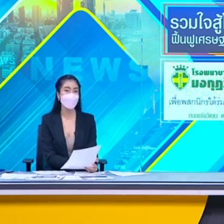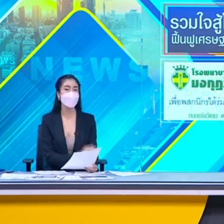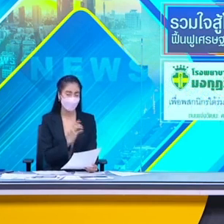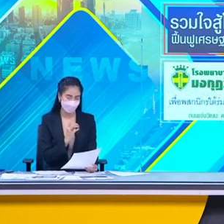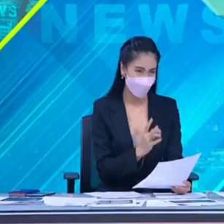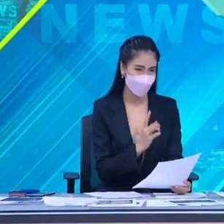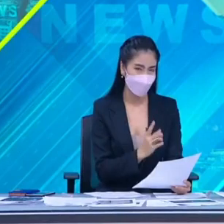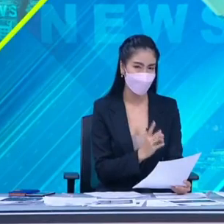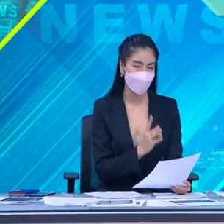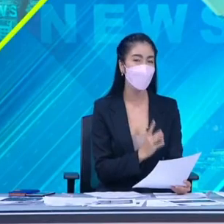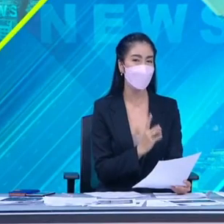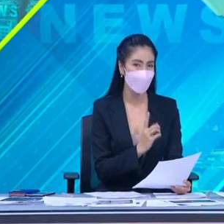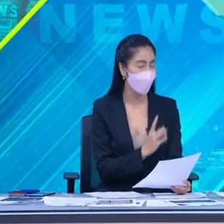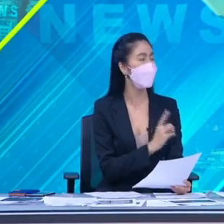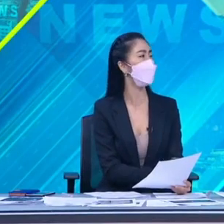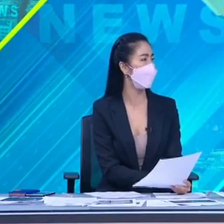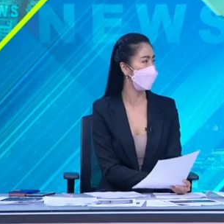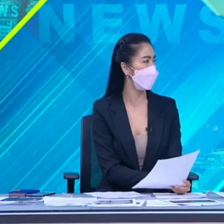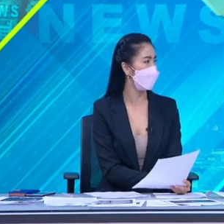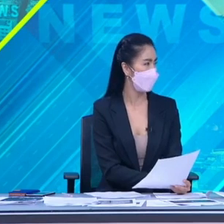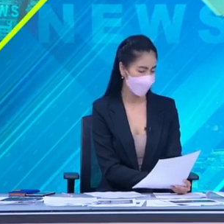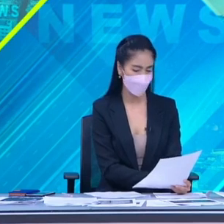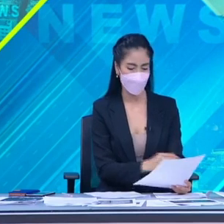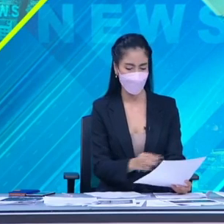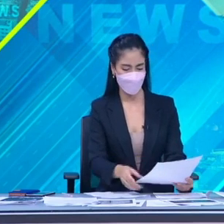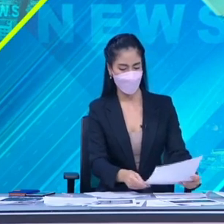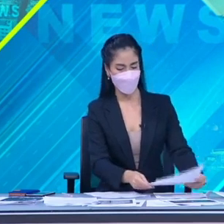เป็อย่างนอยเพื่ใหทันกับการขายสลากวดวที่ 2 พษภาคม